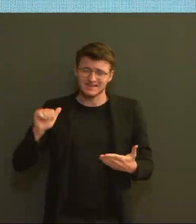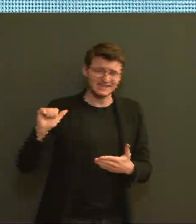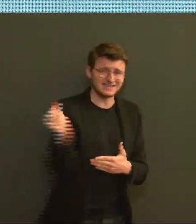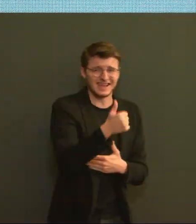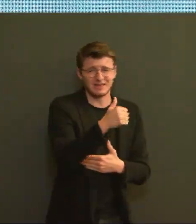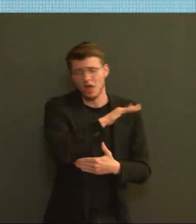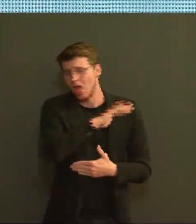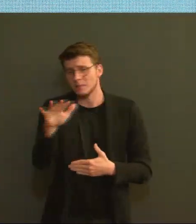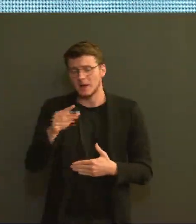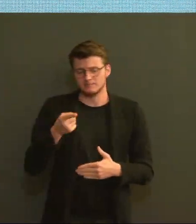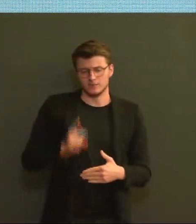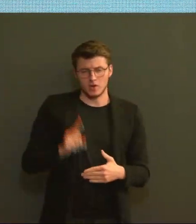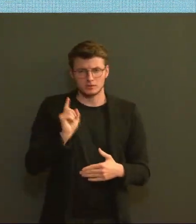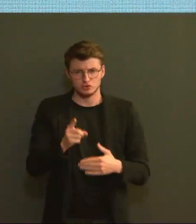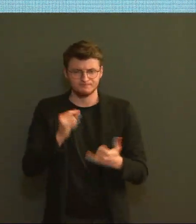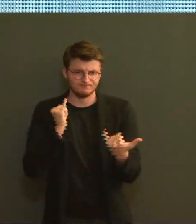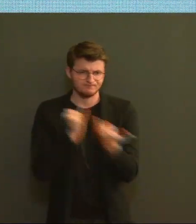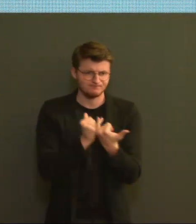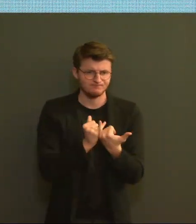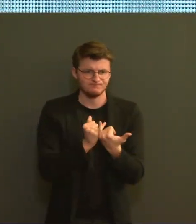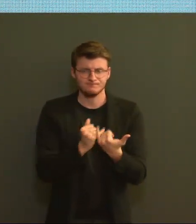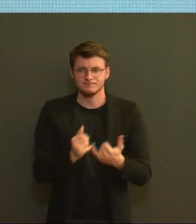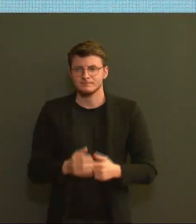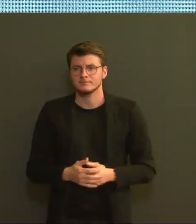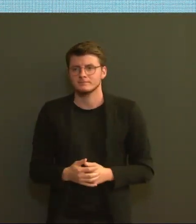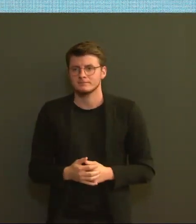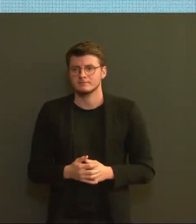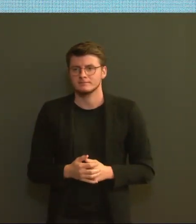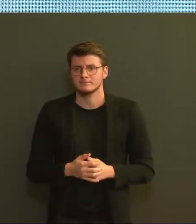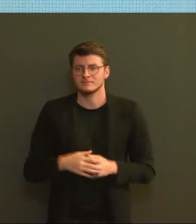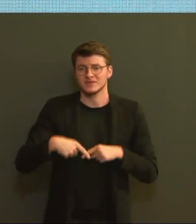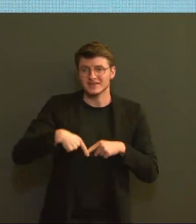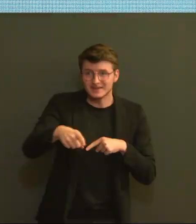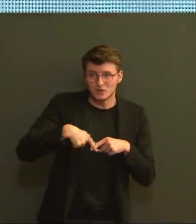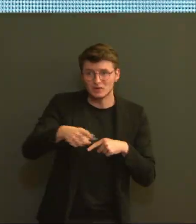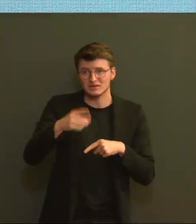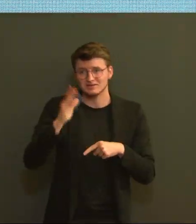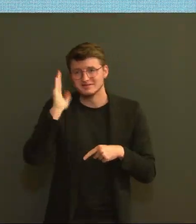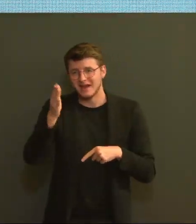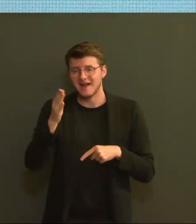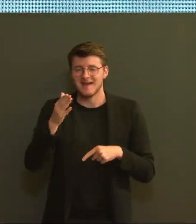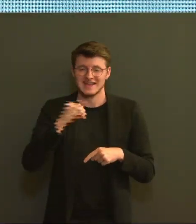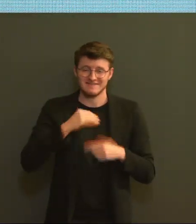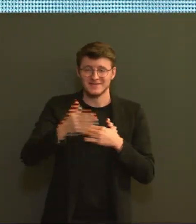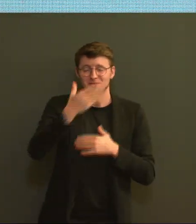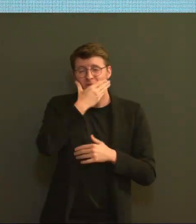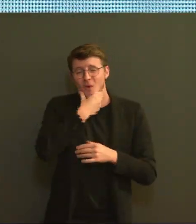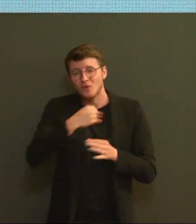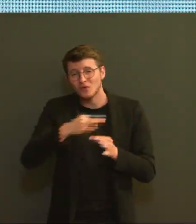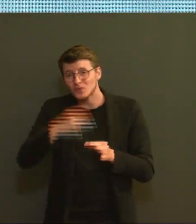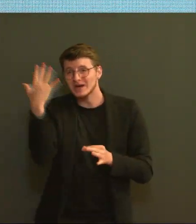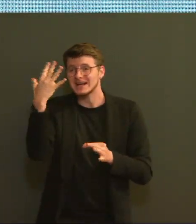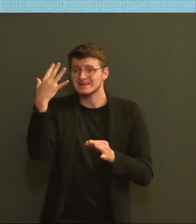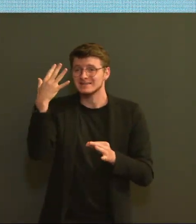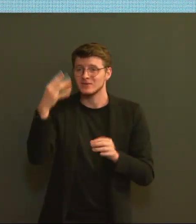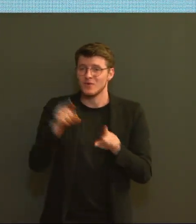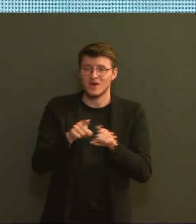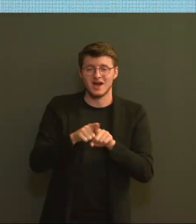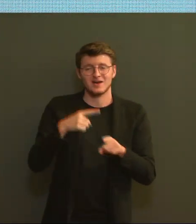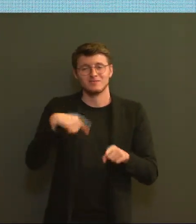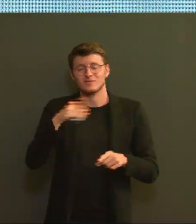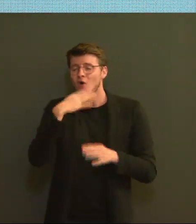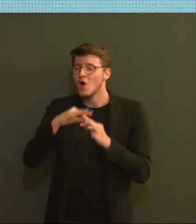aanpassen. Zeker nu er vanaf midden deze week terug enkele mooie dagen voorspeld worden, is de verleiding groot